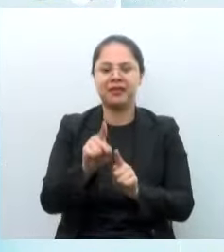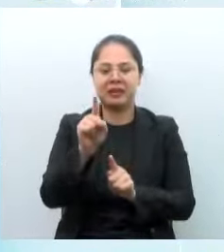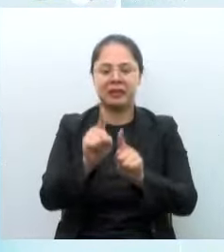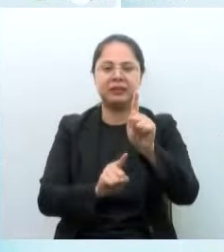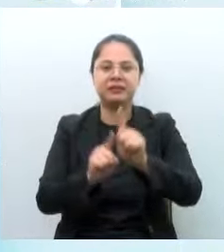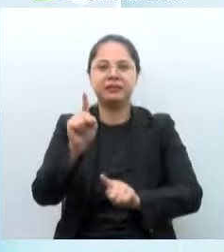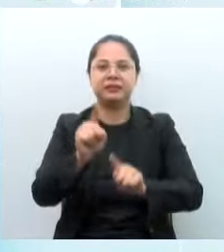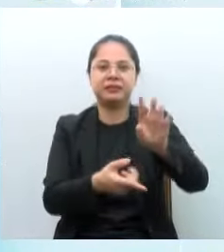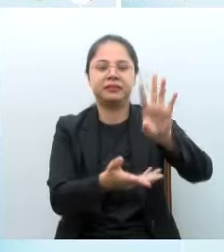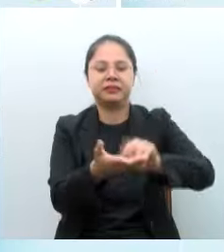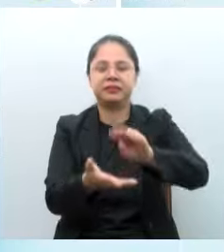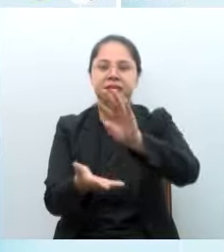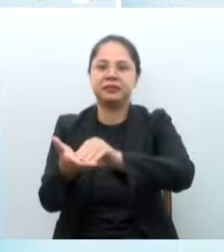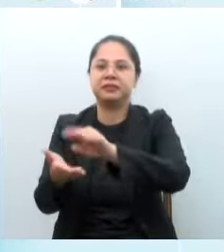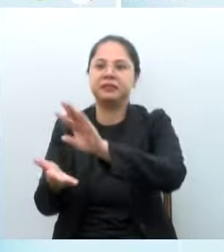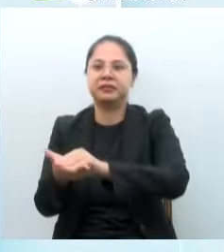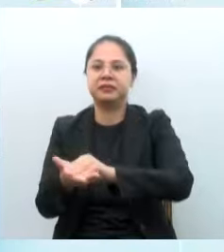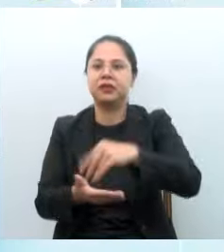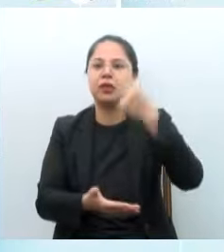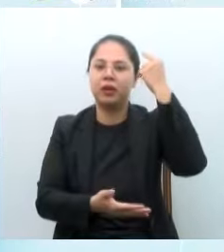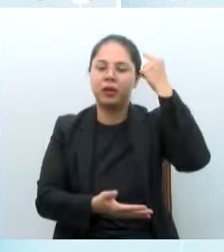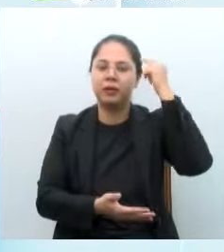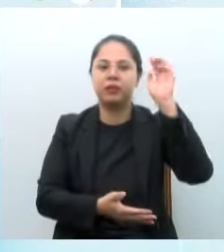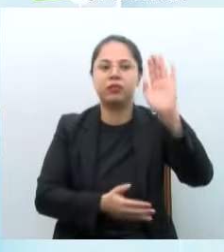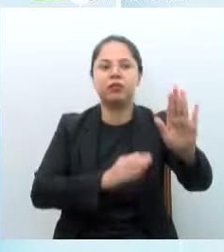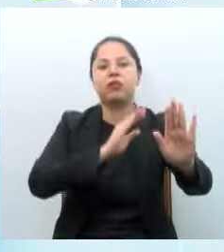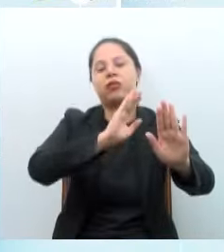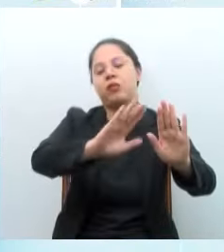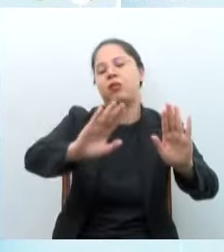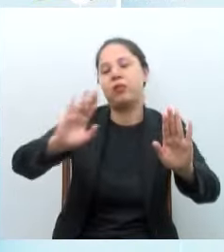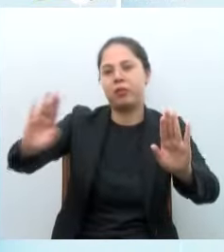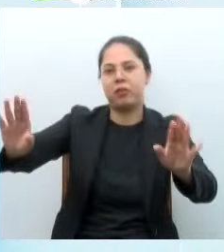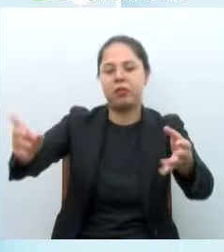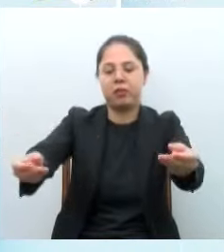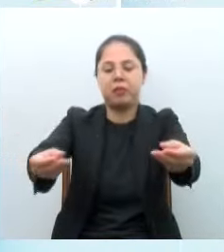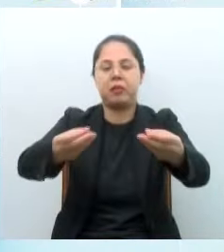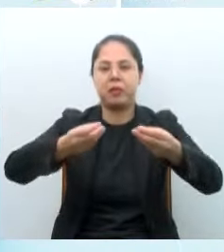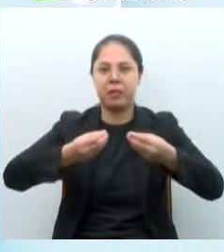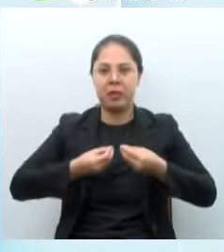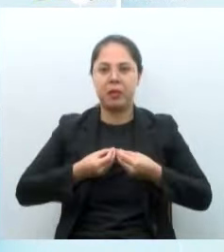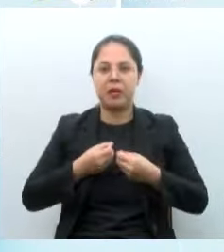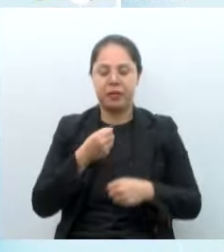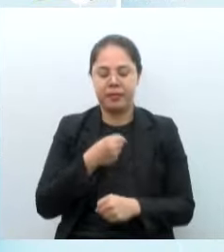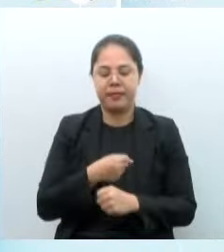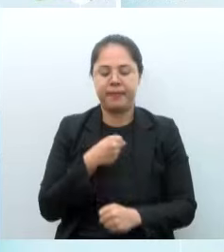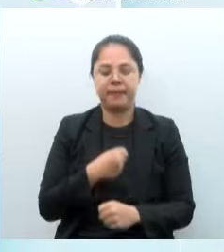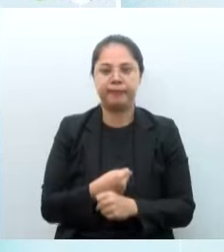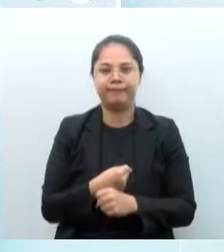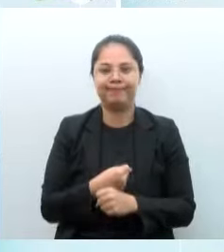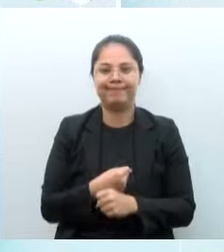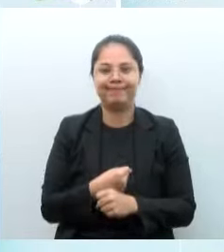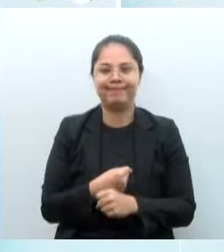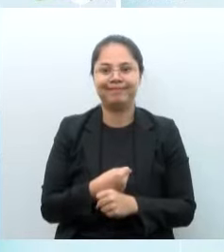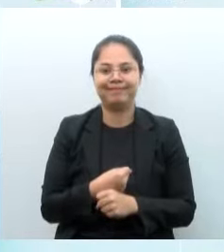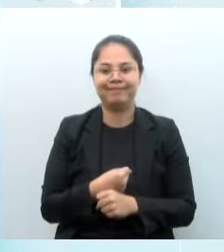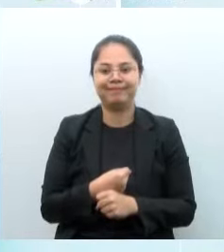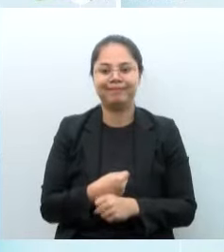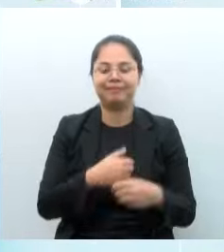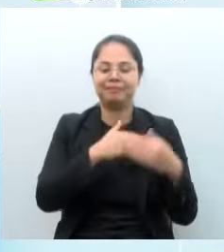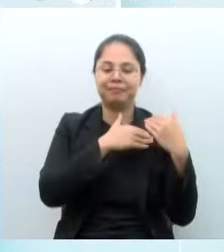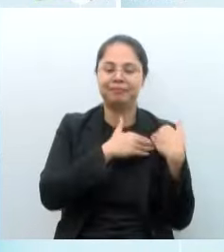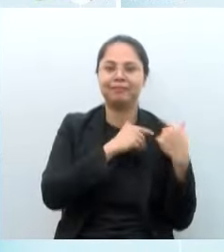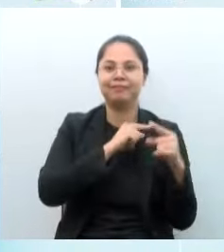ป็นเราเรียกว่าเป็นความคิดเห็นของท่านนะครับที่เรานำมาเป็นสารตั้งต้นในการที่จะทำการลดภาระให้ท่